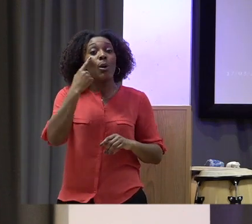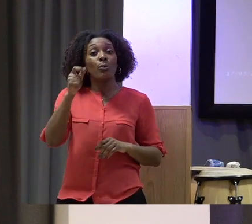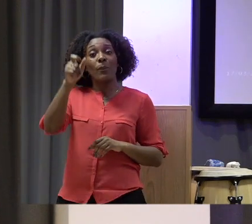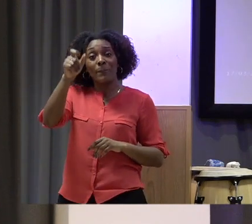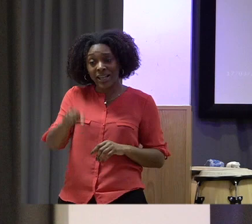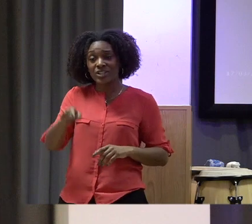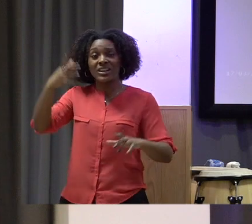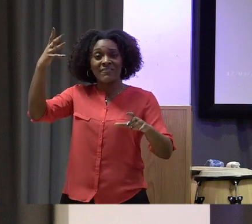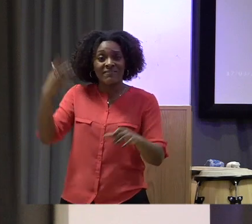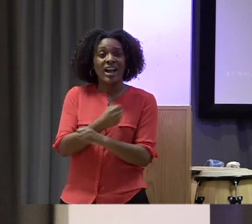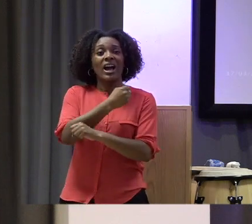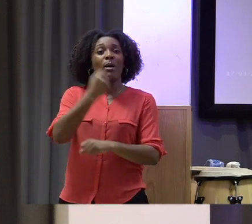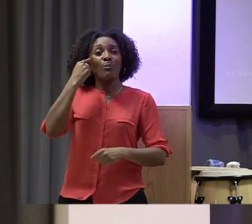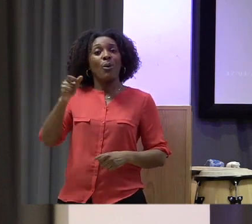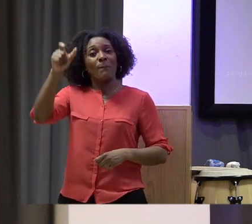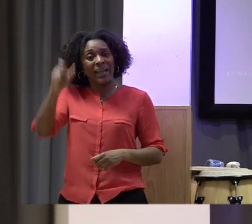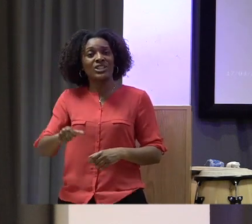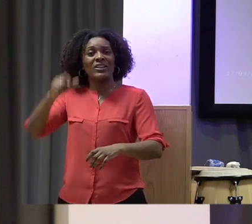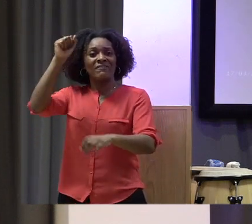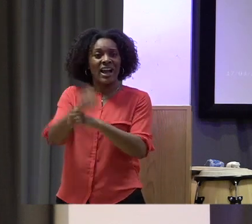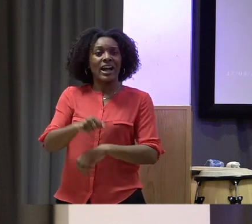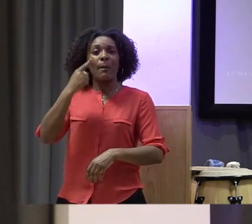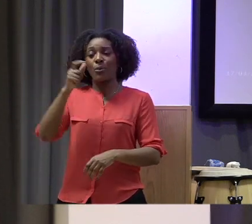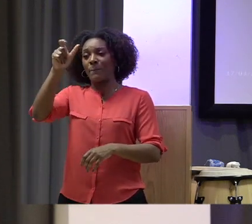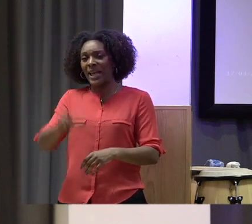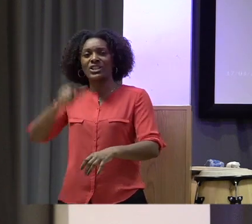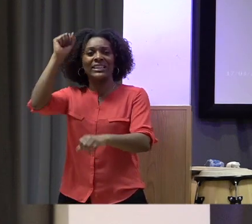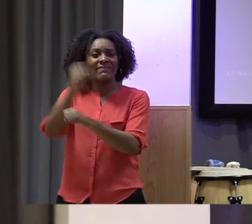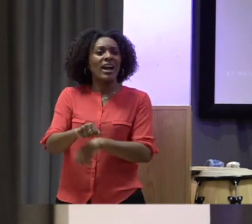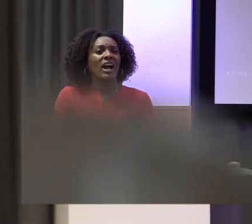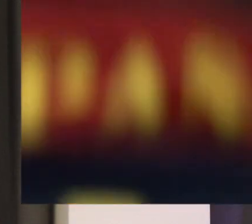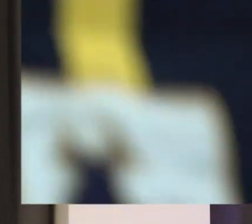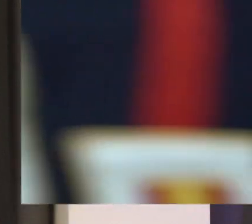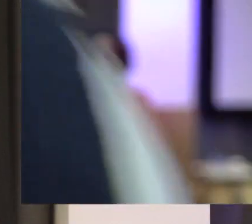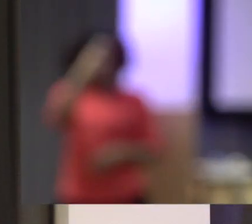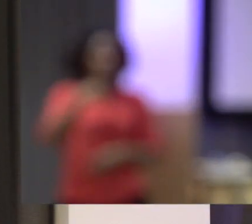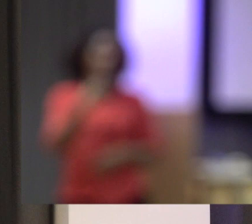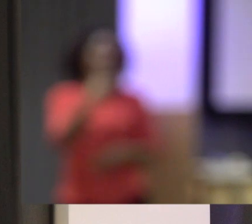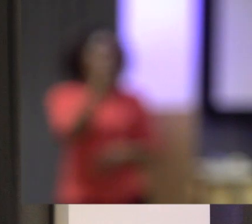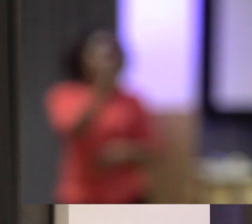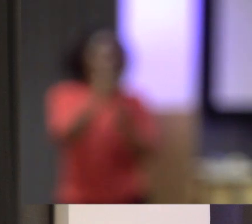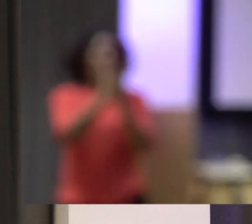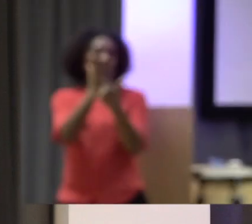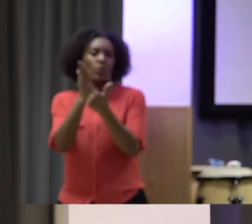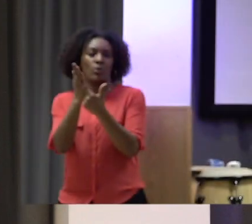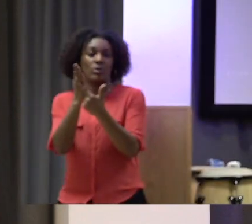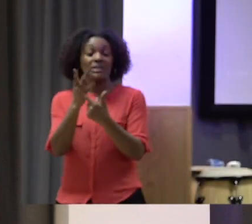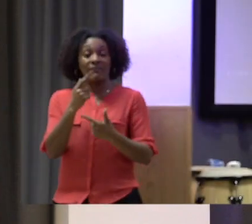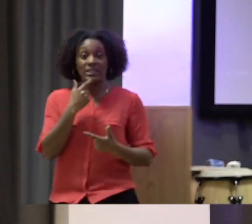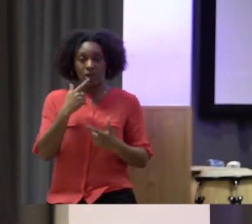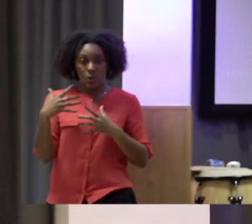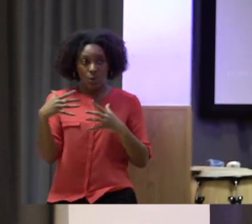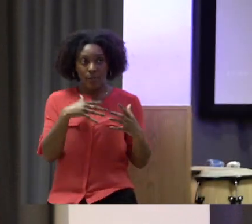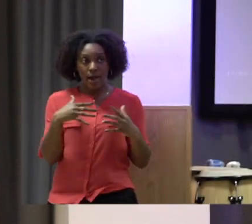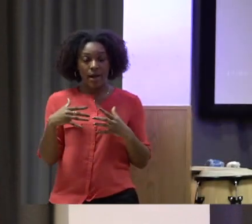Dans cette expression, pour moi, il y a 2 sens, il y a 2 réalités. Il y a la réalité du combat, mais il y a